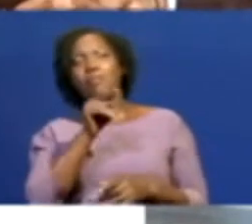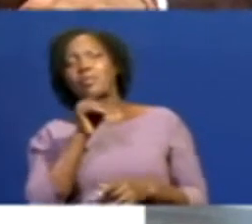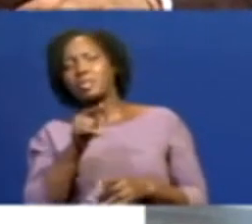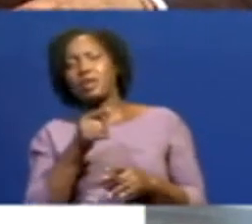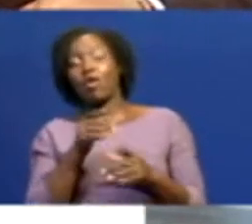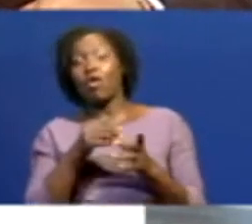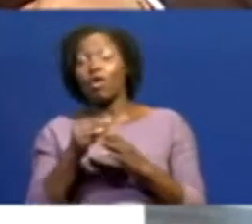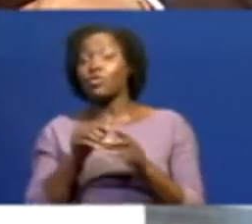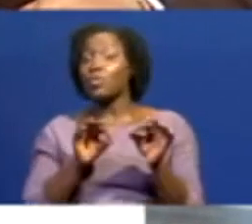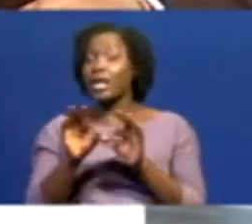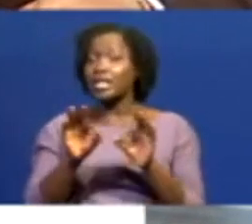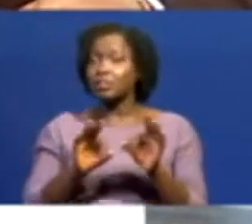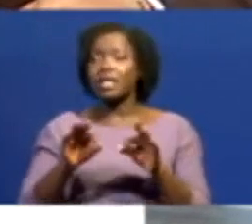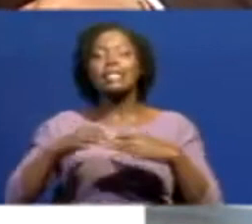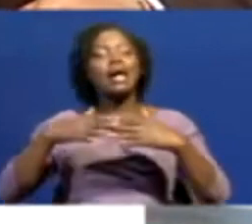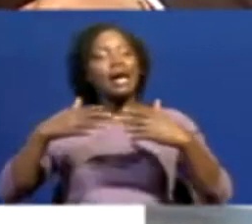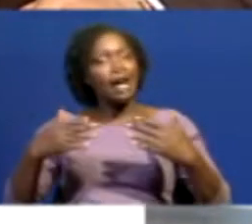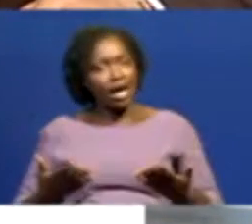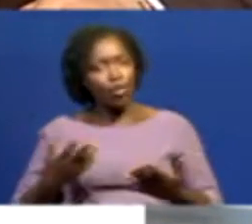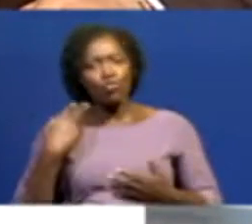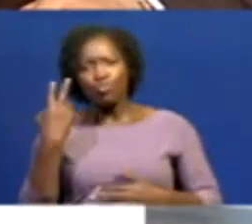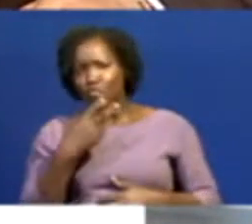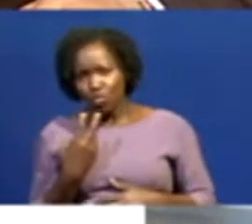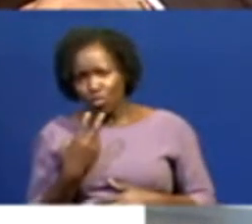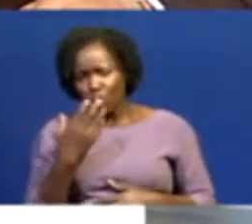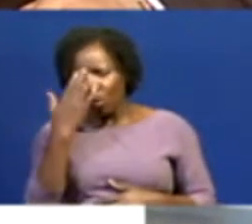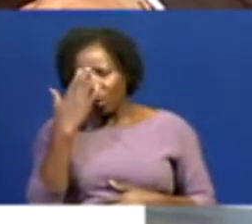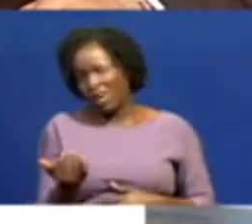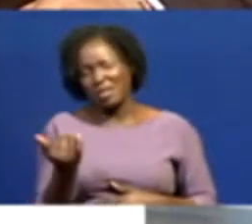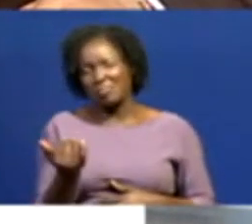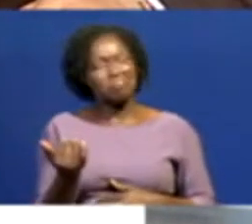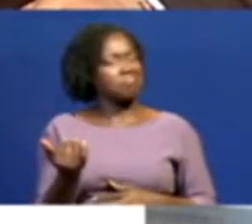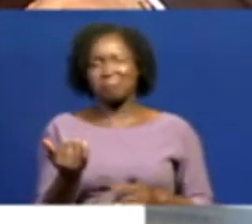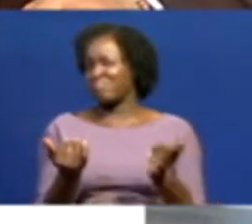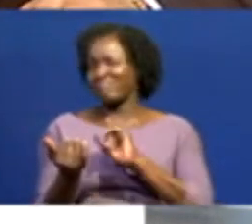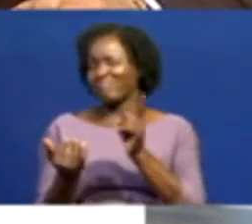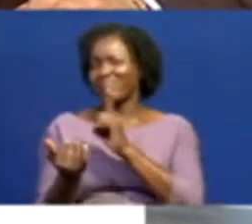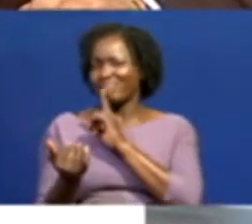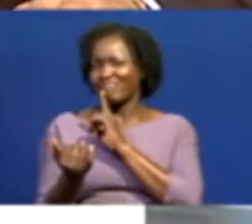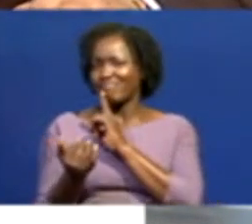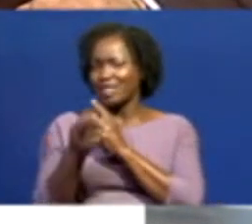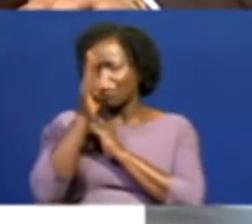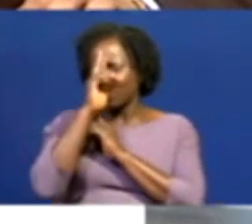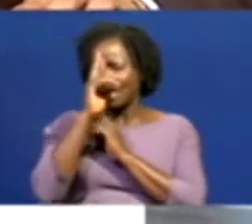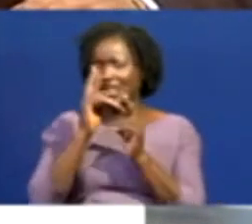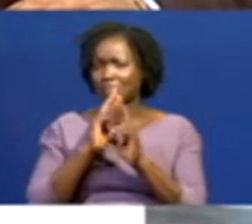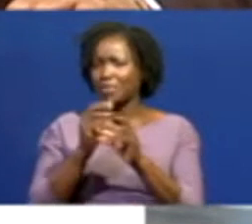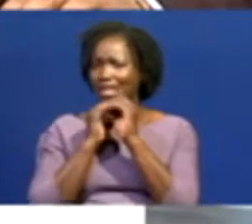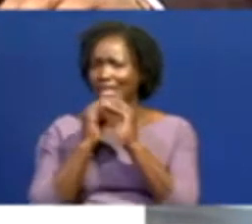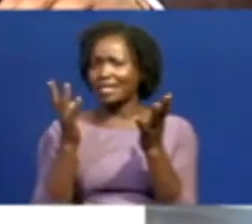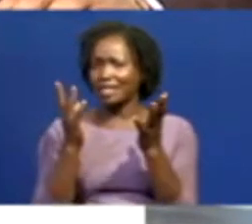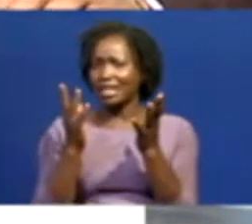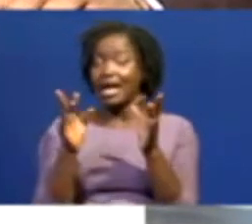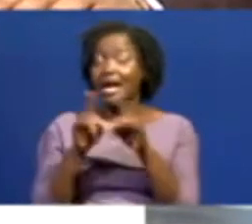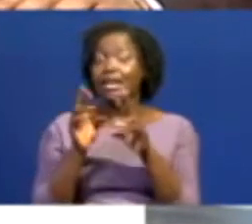wala kueleza vilitolewa na nani na kwa nini. Hawakuripoti kisa hicho kwa maafisa wa polisi. Na kama